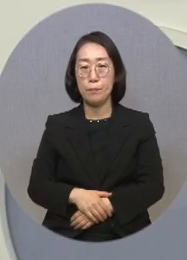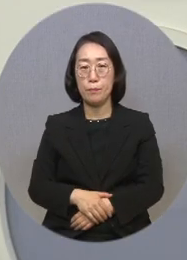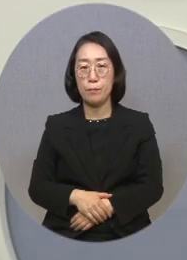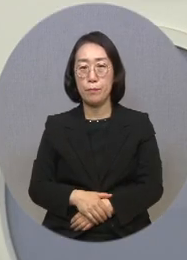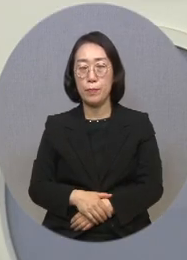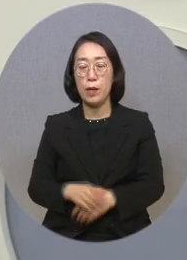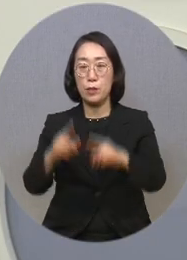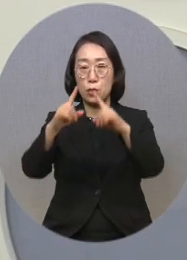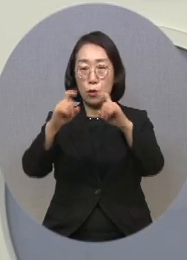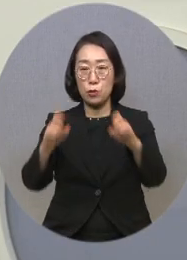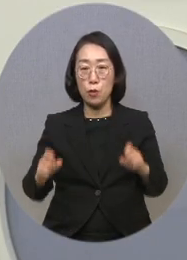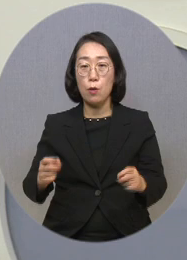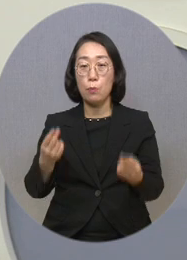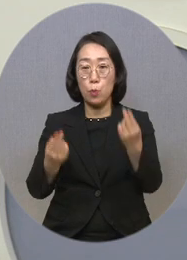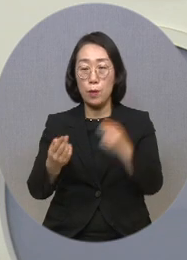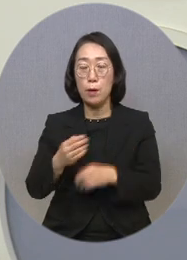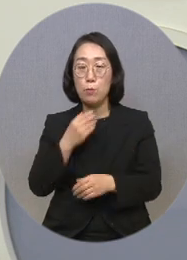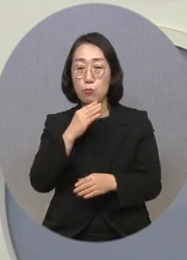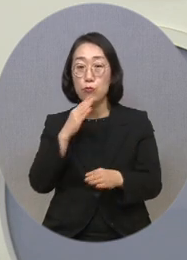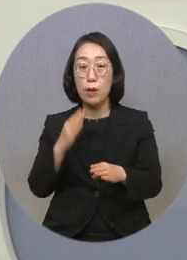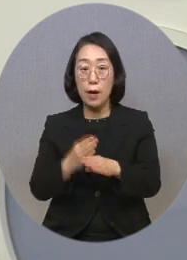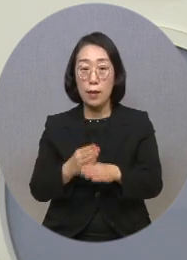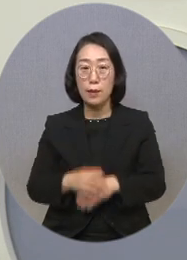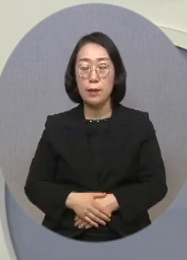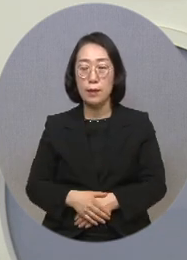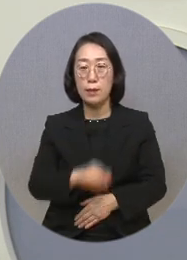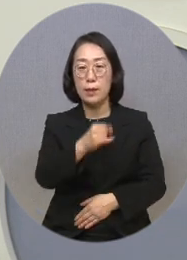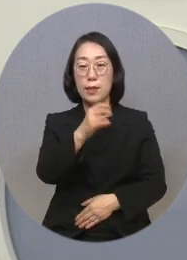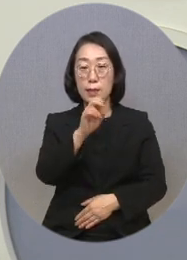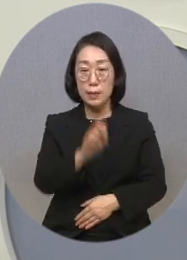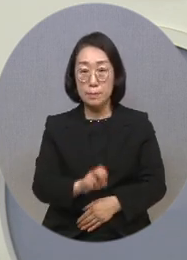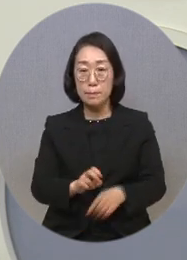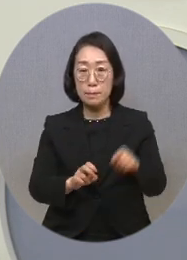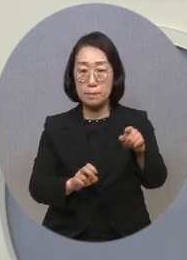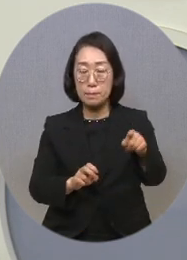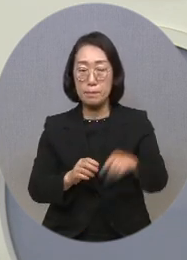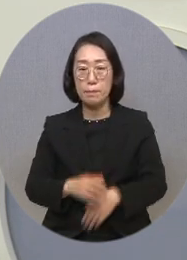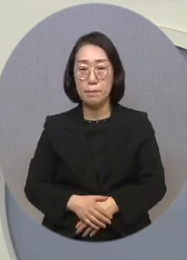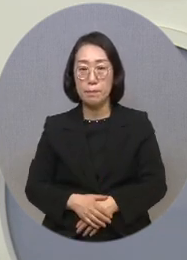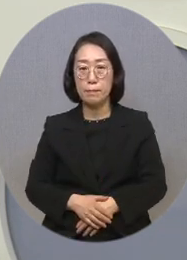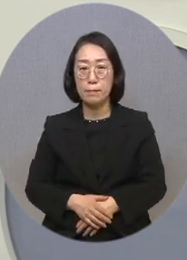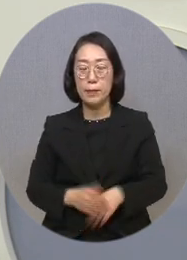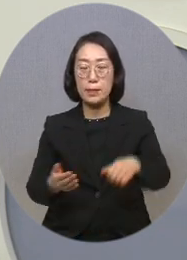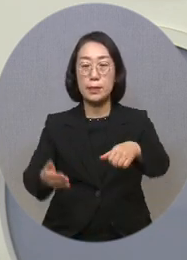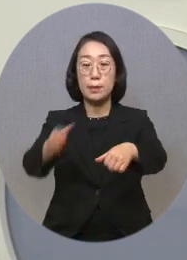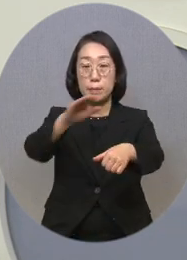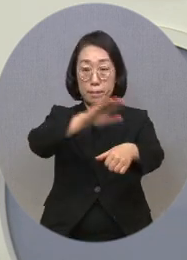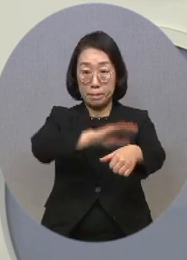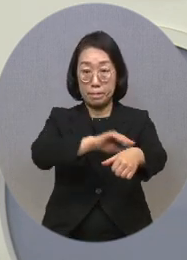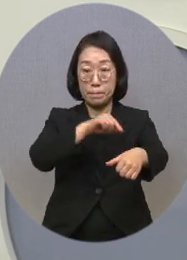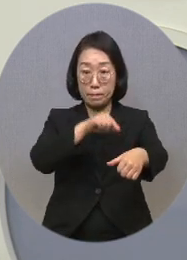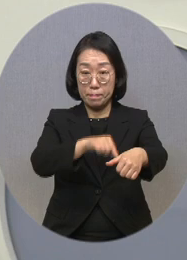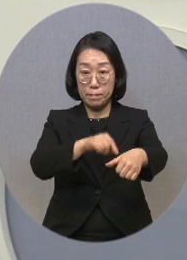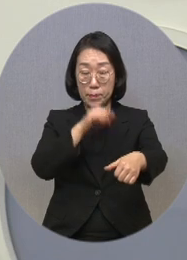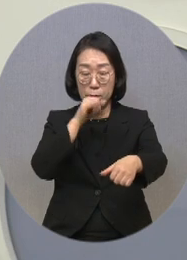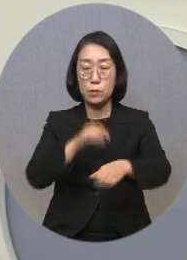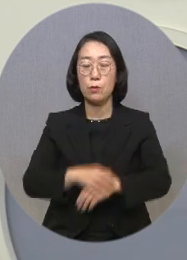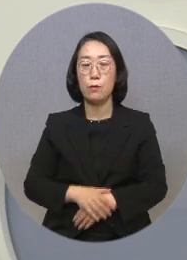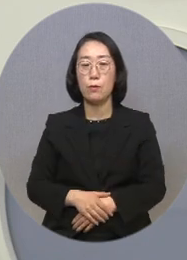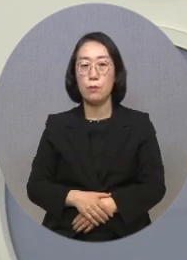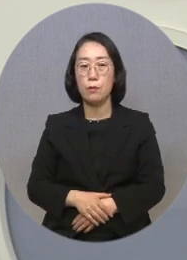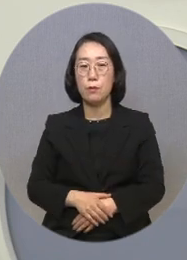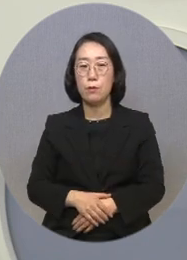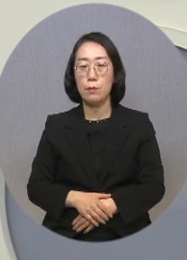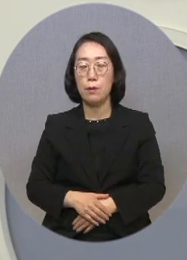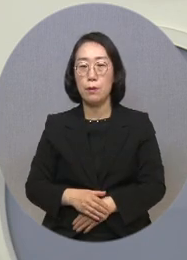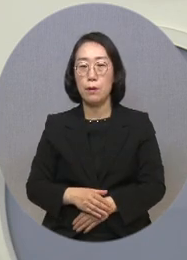성전이라는 것보다는 예. 북한은 이제 음이니까 그 당군능으로 그 능을 만들었어요. 근데